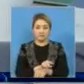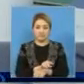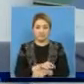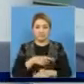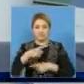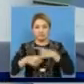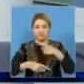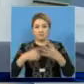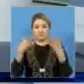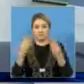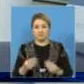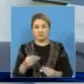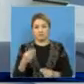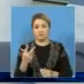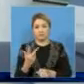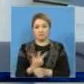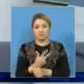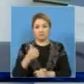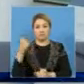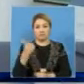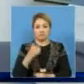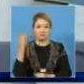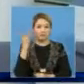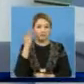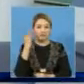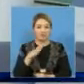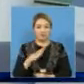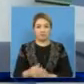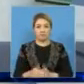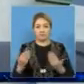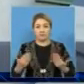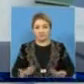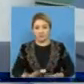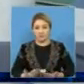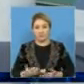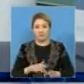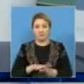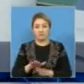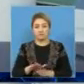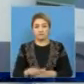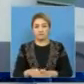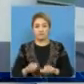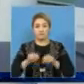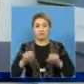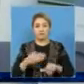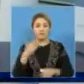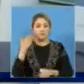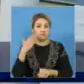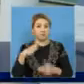через день, 3 раза в неделю на постоянной основе, то есть получается пожизненно. Открытие нашего центра сильно